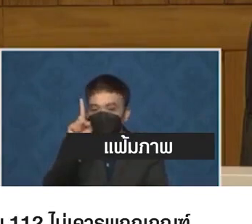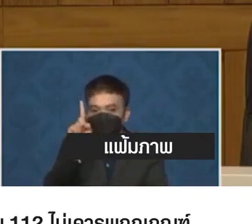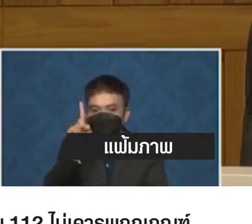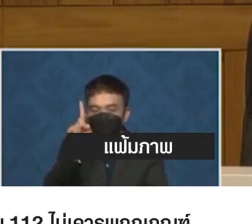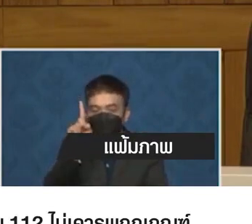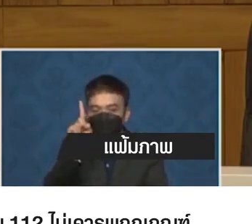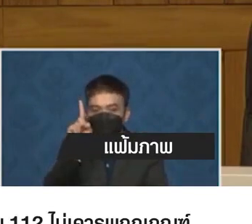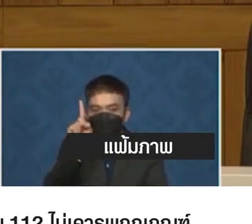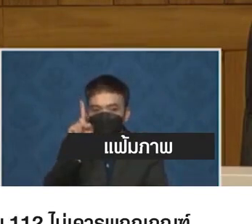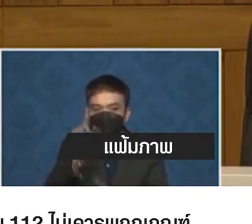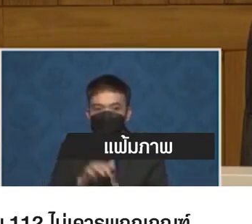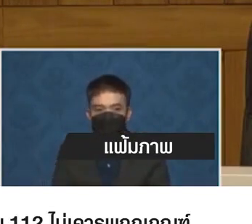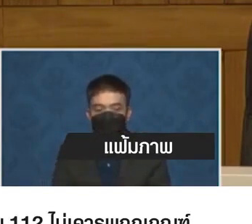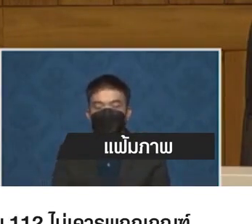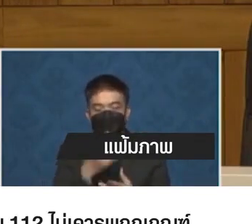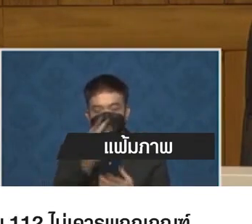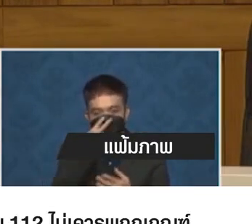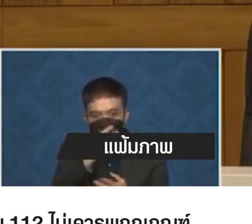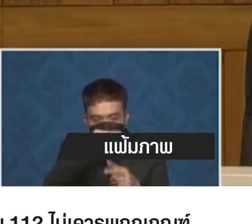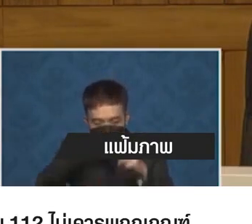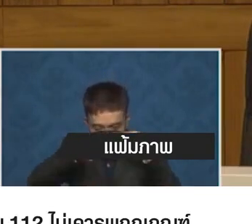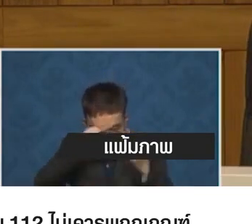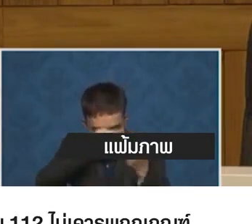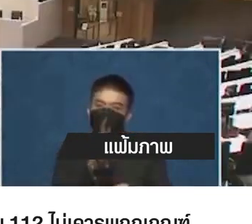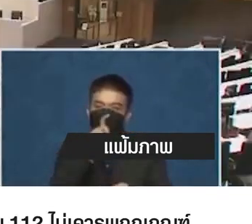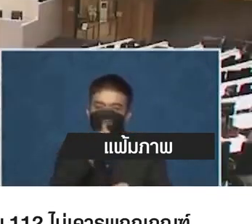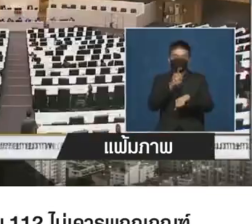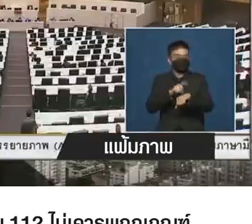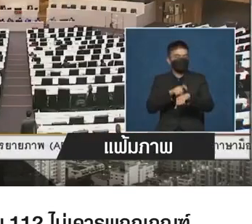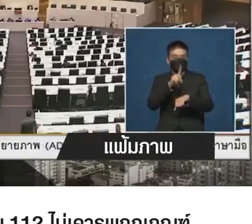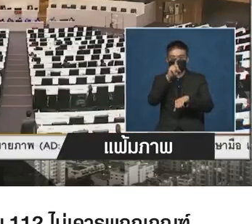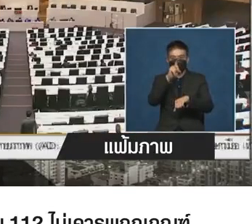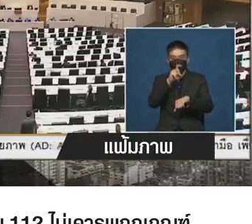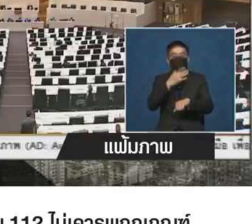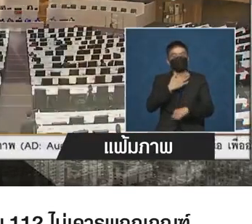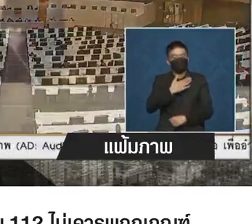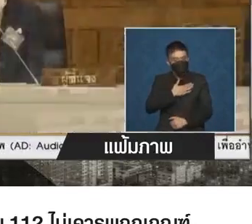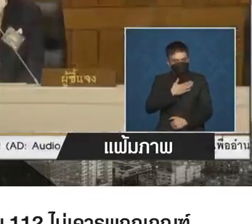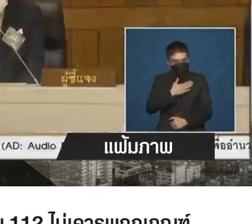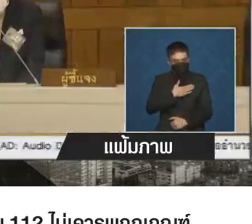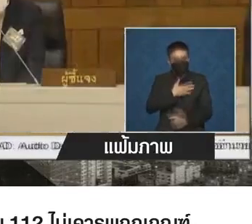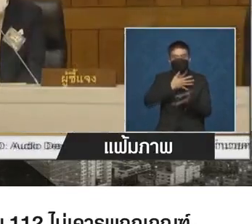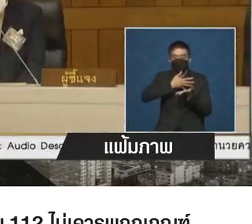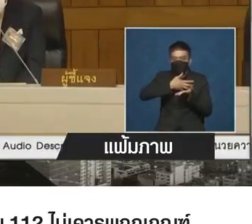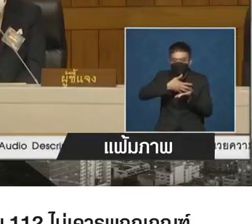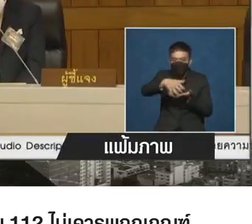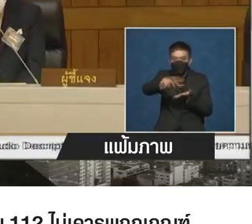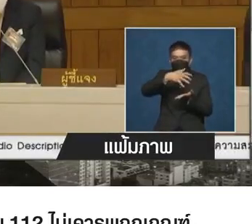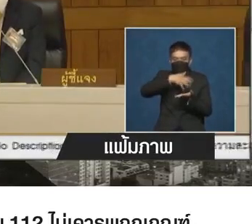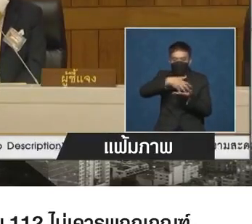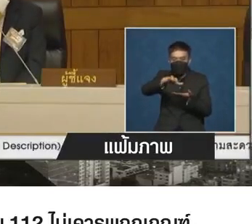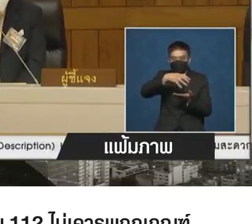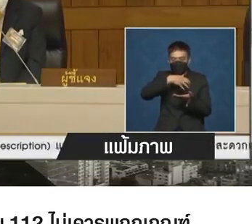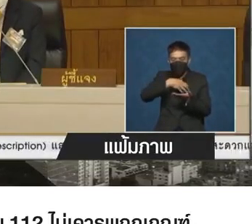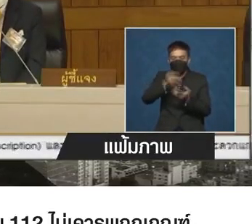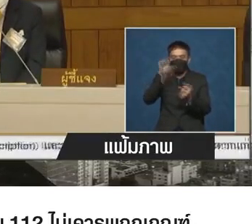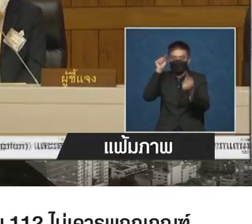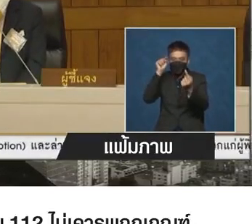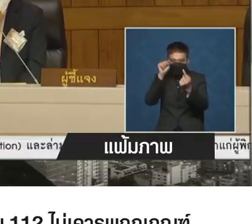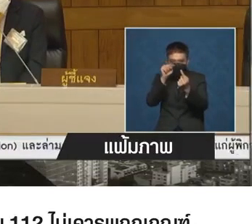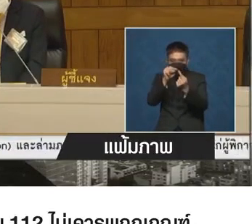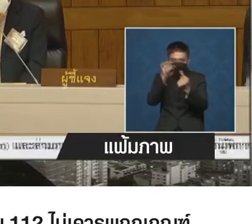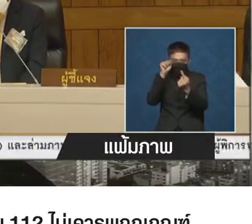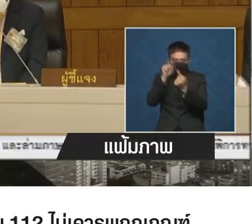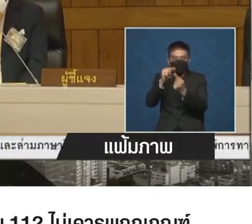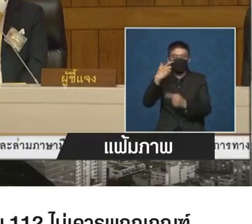ร้องเนี่ยนะฮะเป็นไปตามกฎหมายวิธีพิจารณาของศาลก็คือ นั่นคือคำชี้แจงจากผู้ชี้แจงจากศาลรัฐธรรมนูญนะครับซึ่